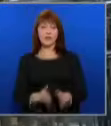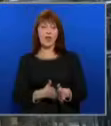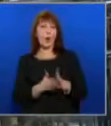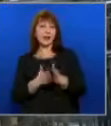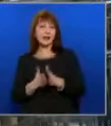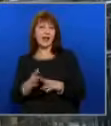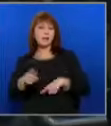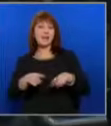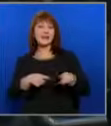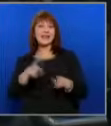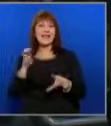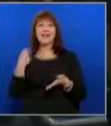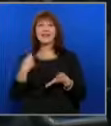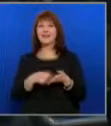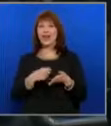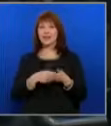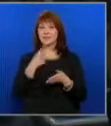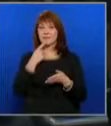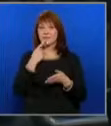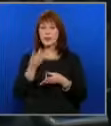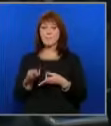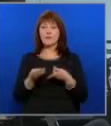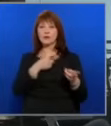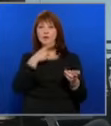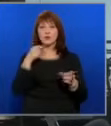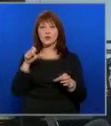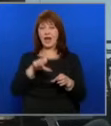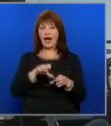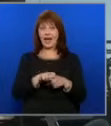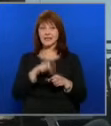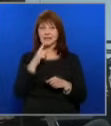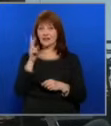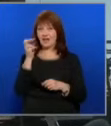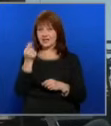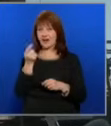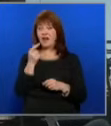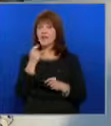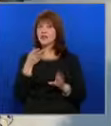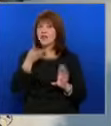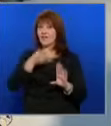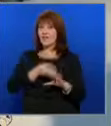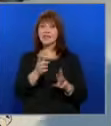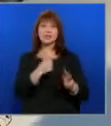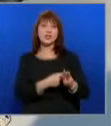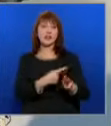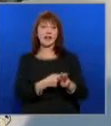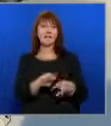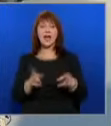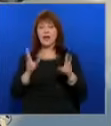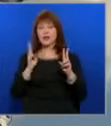Отлагаме транзитните такси за пренос на руски газ от 20 лева, за да влезем в Шенген. Решението е на управляващото